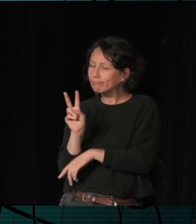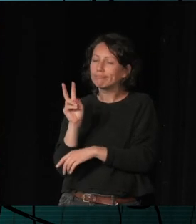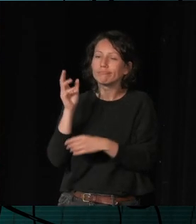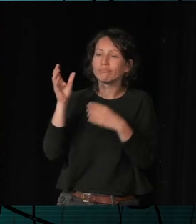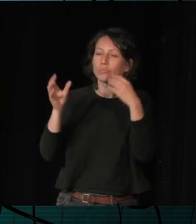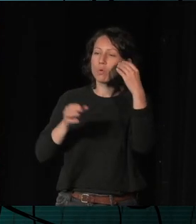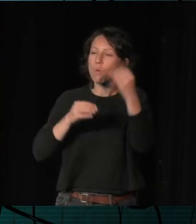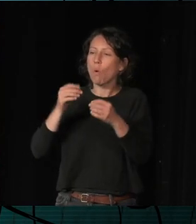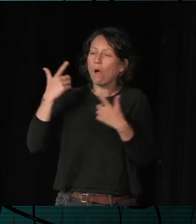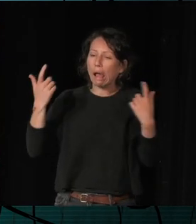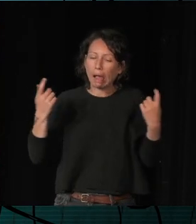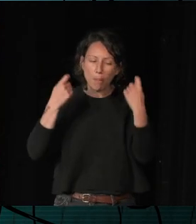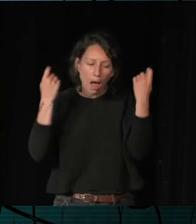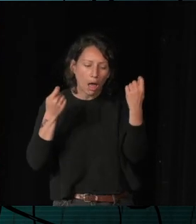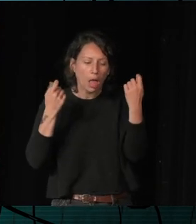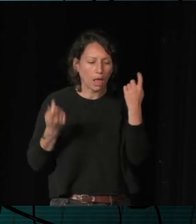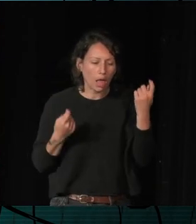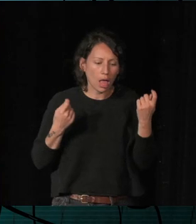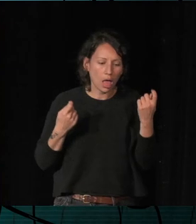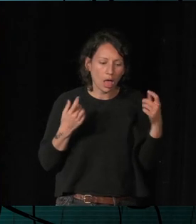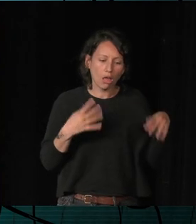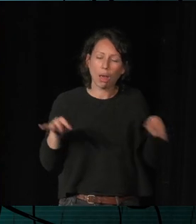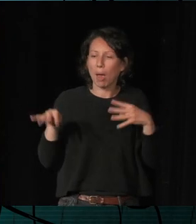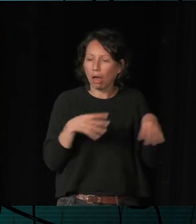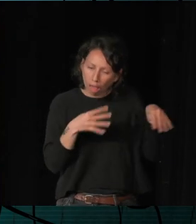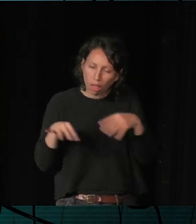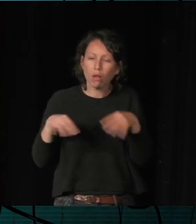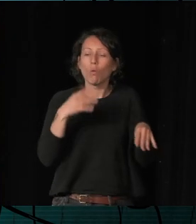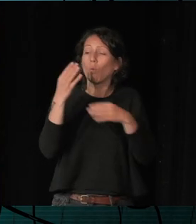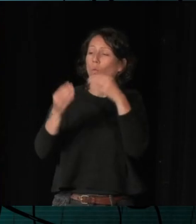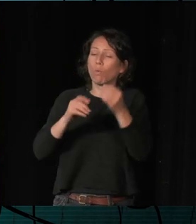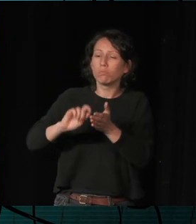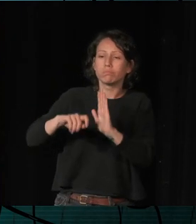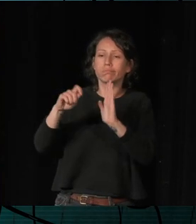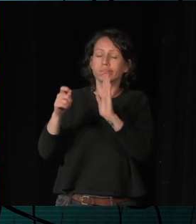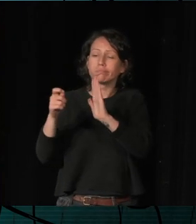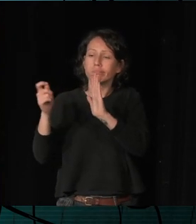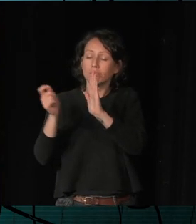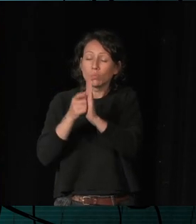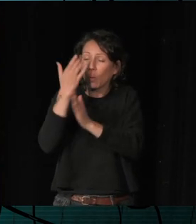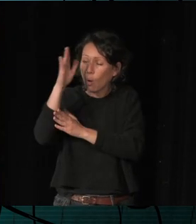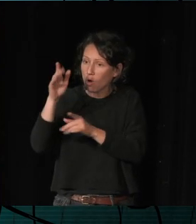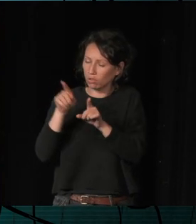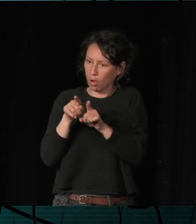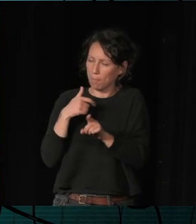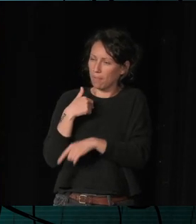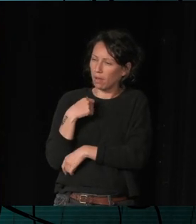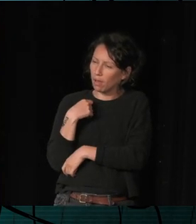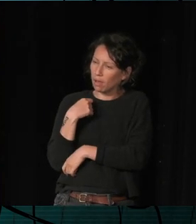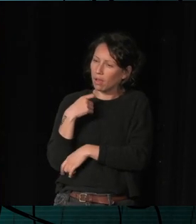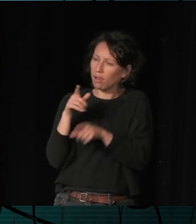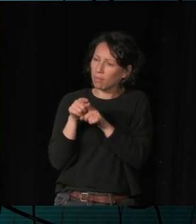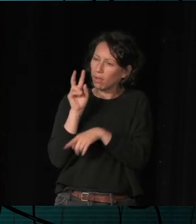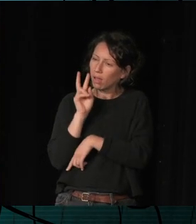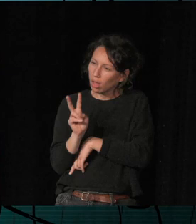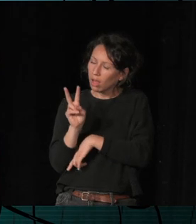d'enfermement, et où moi je me souviens en jouant, je me disais mais je pourrais passer 4 heures à appuyer sur la touche A pour continuer à